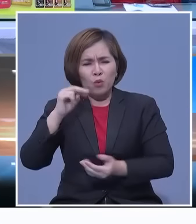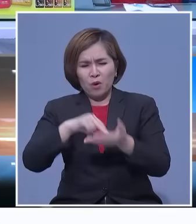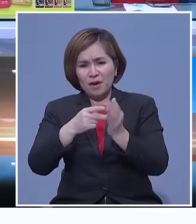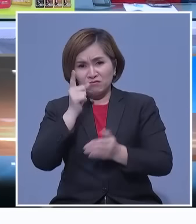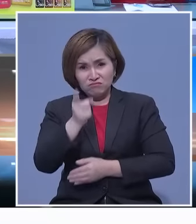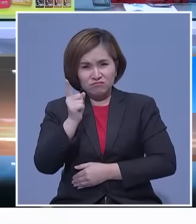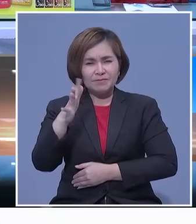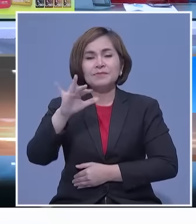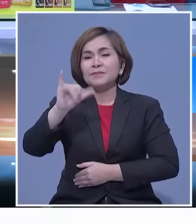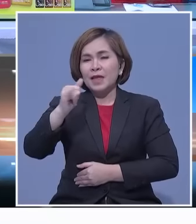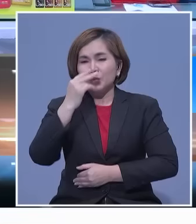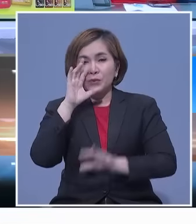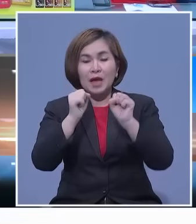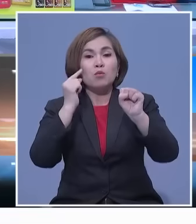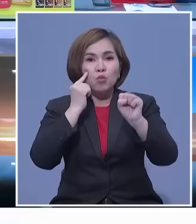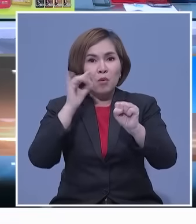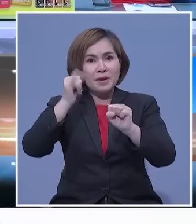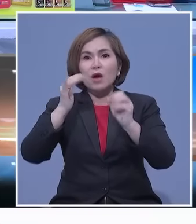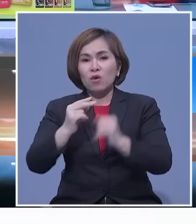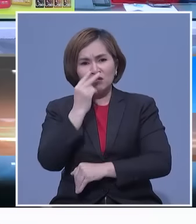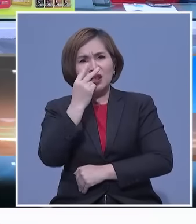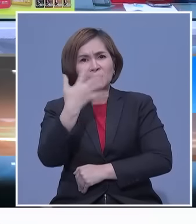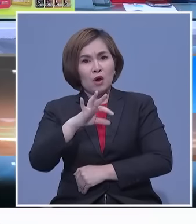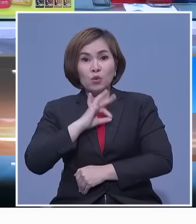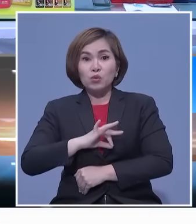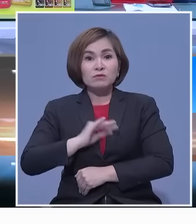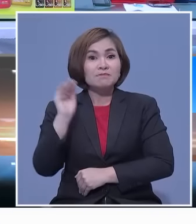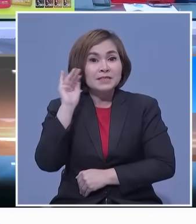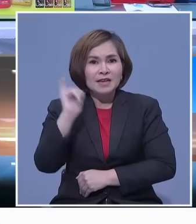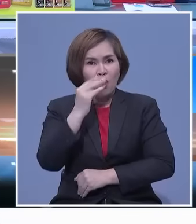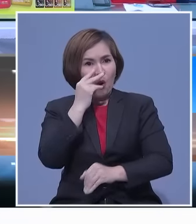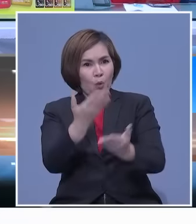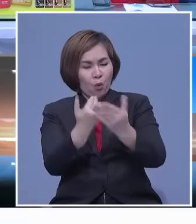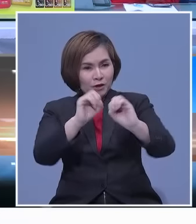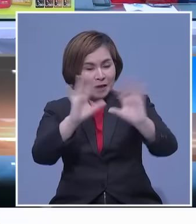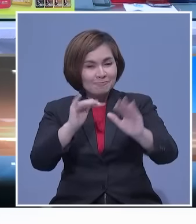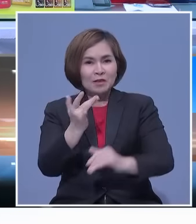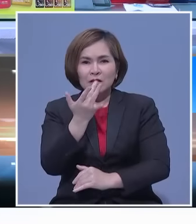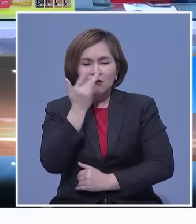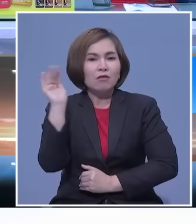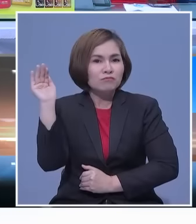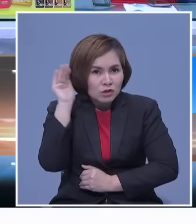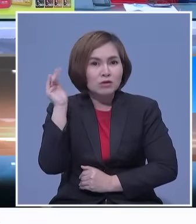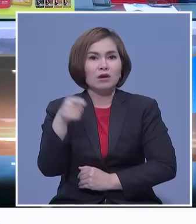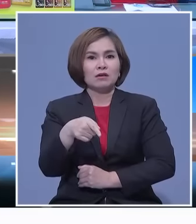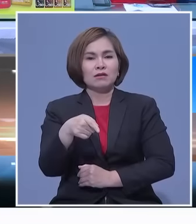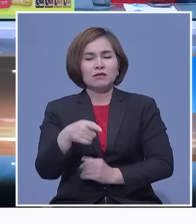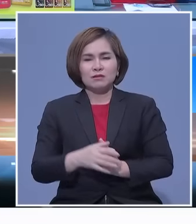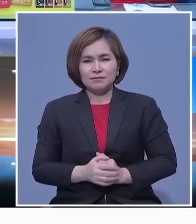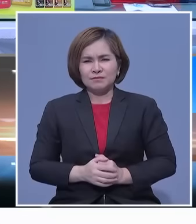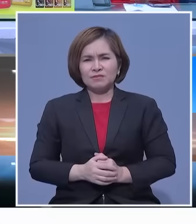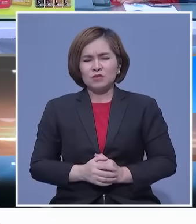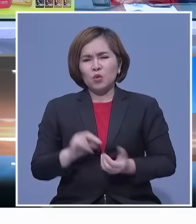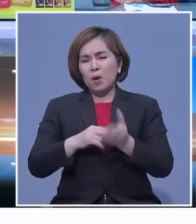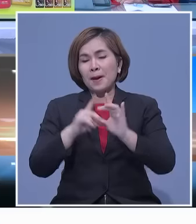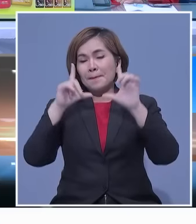ตรงมาแต่อีกมุมนึงก็อย่างที่บอกว่าบางคนเามองว่านี่ไงรวยชัดๆรวยแบบสุดขีดจนที่ไหนมารวยที่นี่ก็คือต้อง